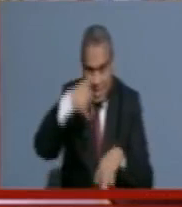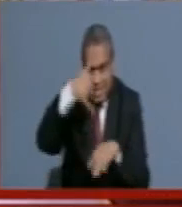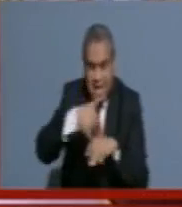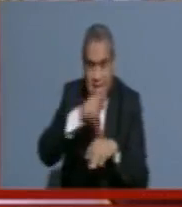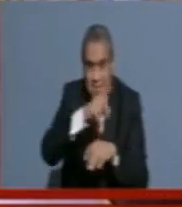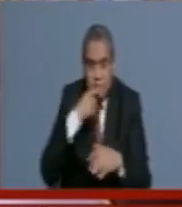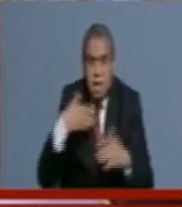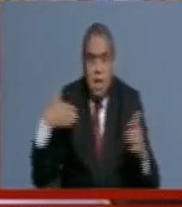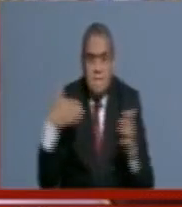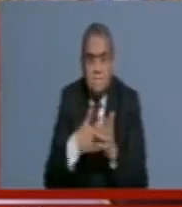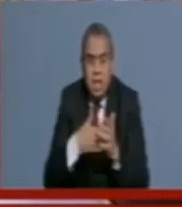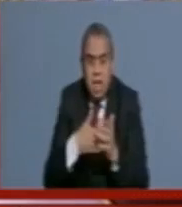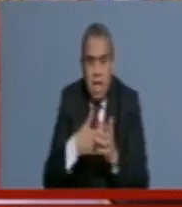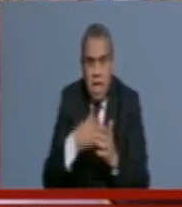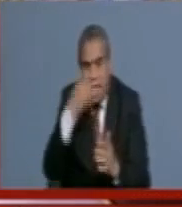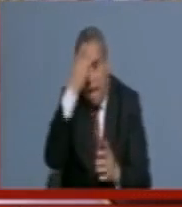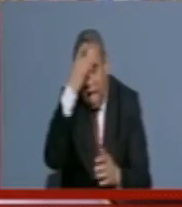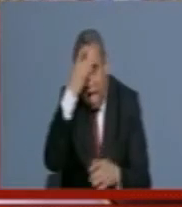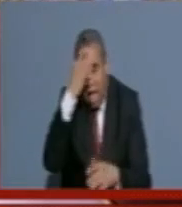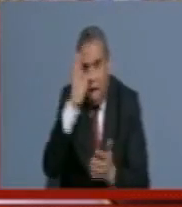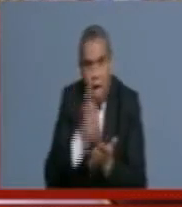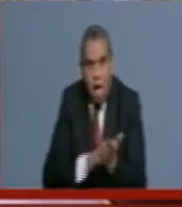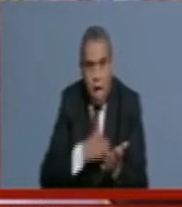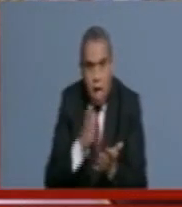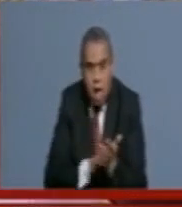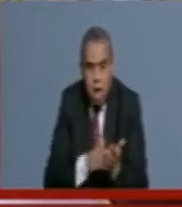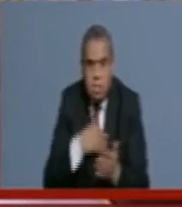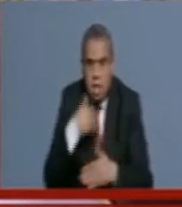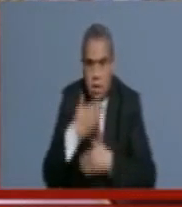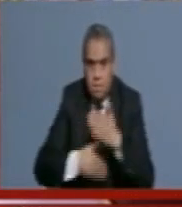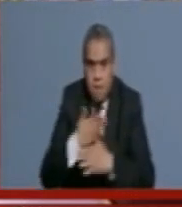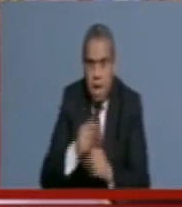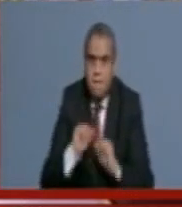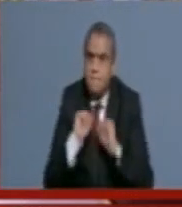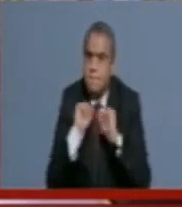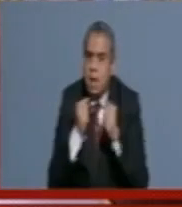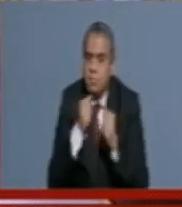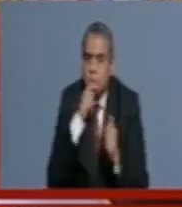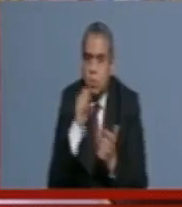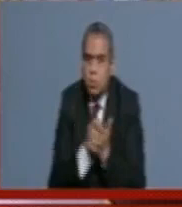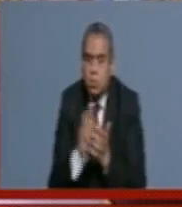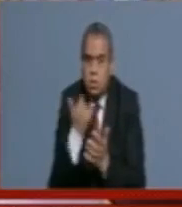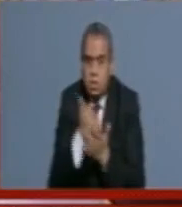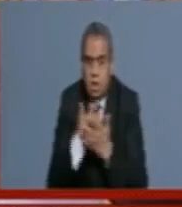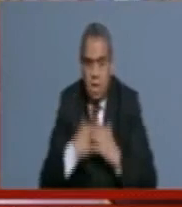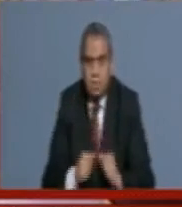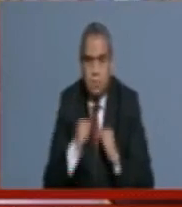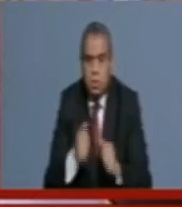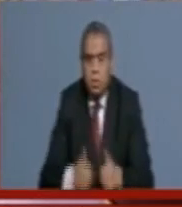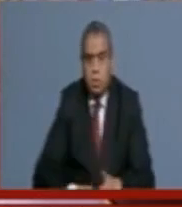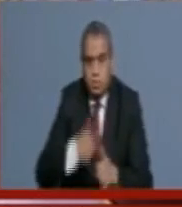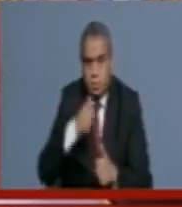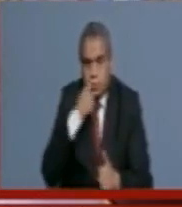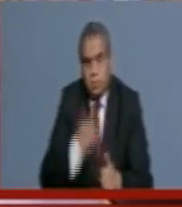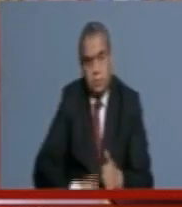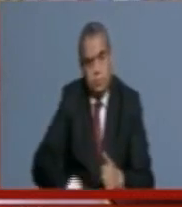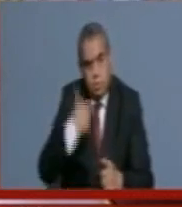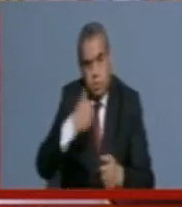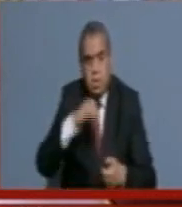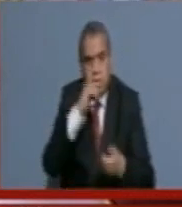انواع التاثير او ان هو تبقى ضرر على المواطن حفاظا على سلامته، وتم بالفعل التعاقد.